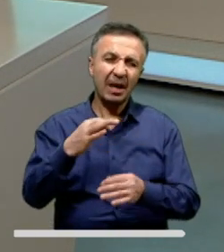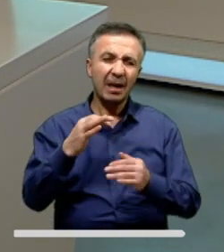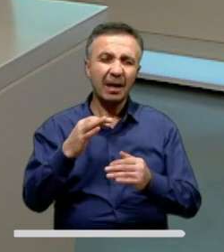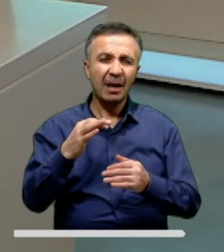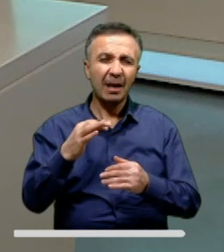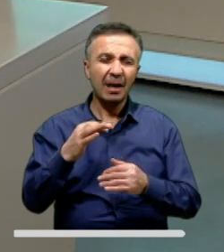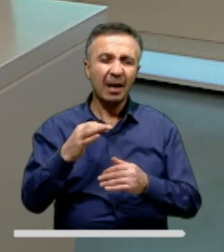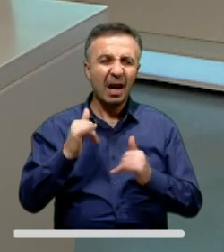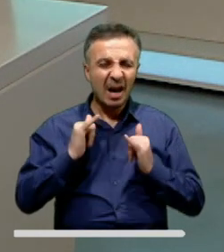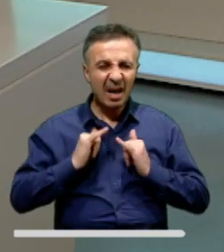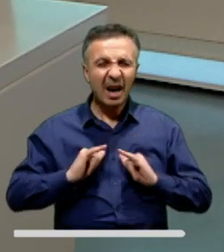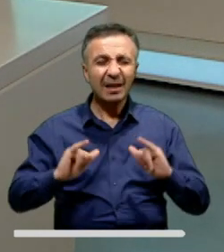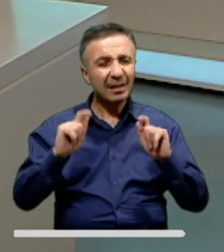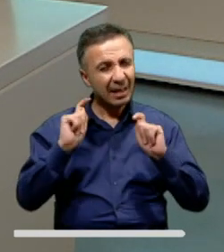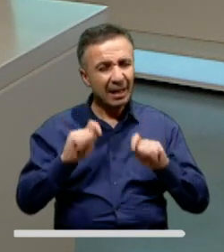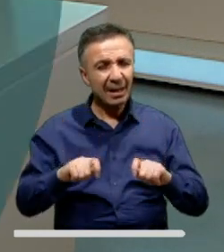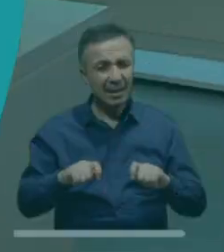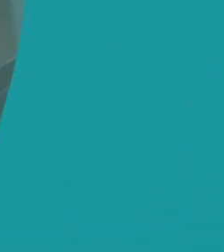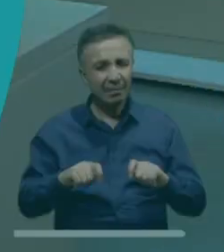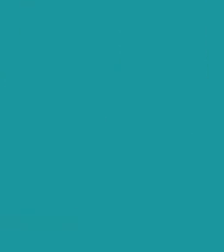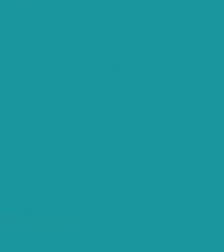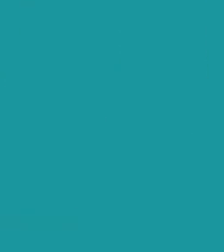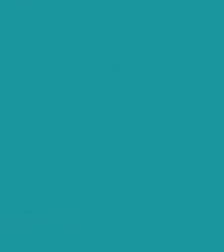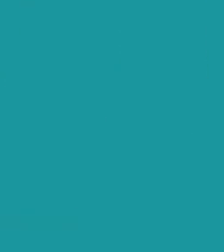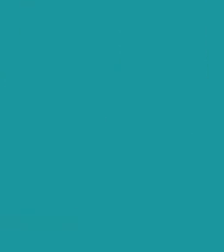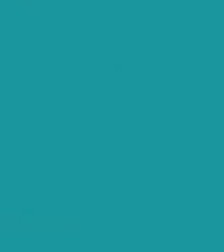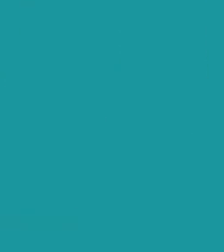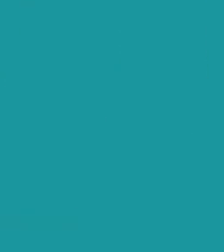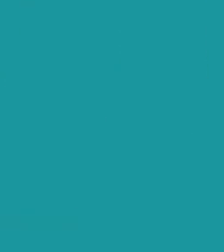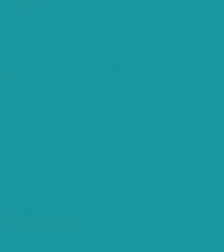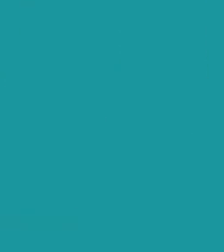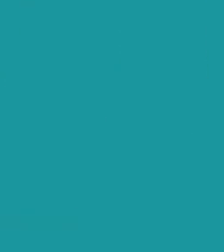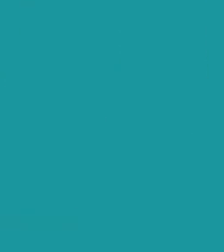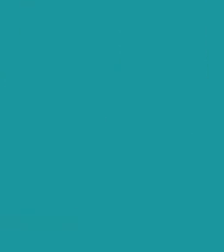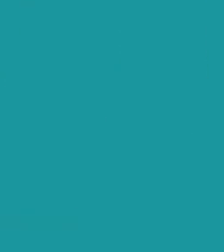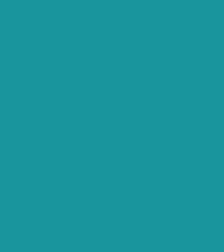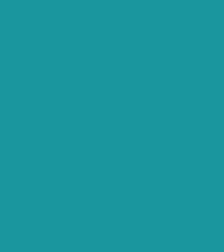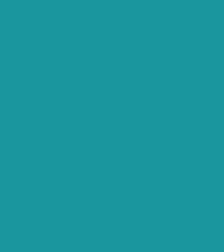veya yanındakini rahatsız edecek bir tarzda okumaları münasip değildir.